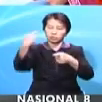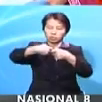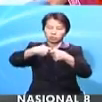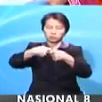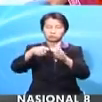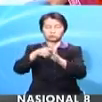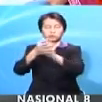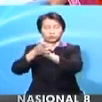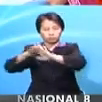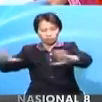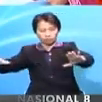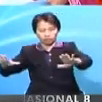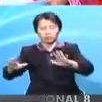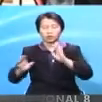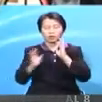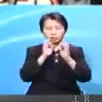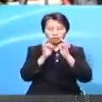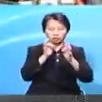keselamatan